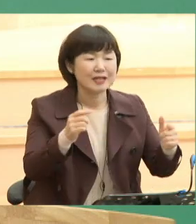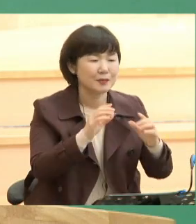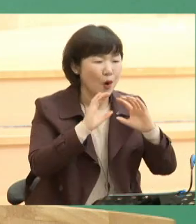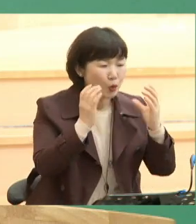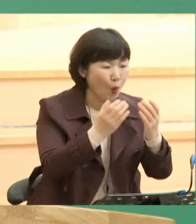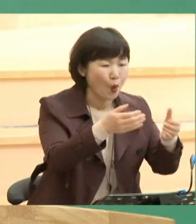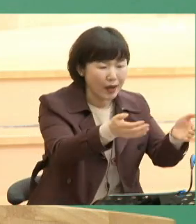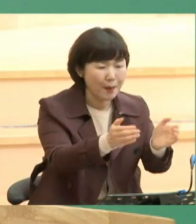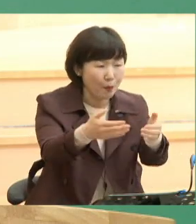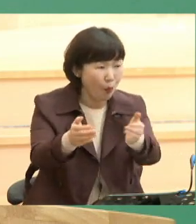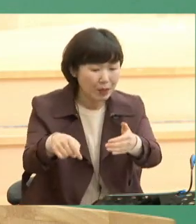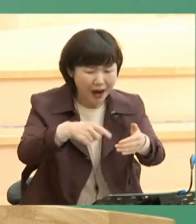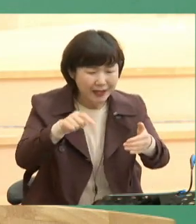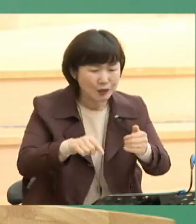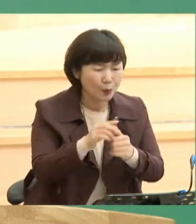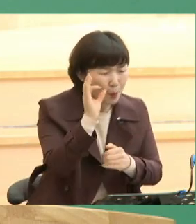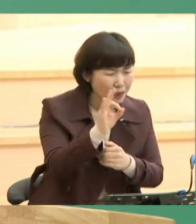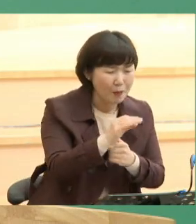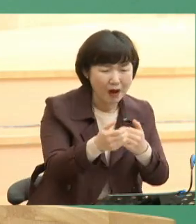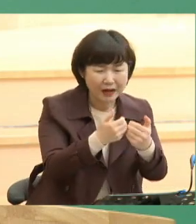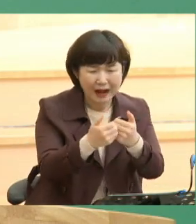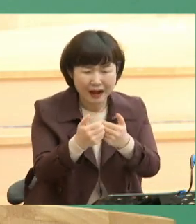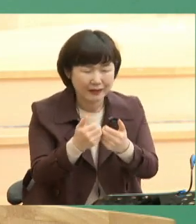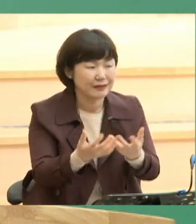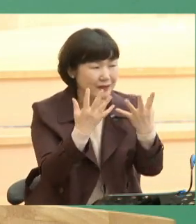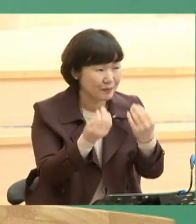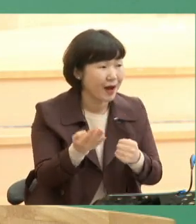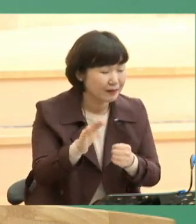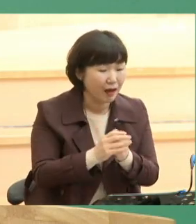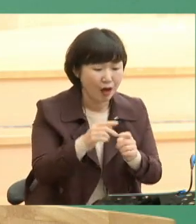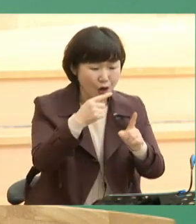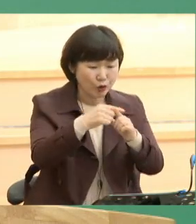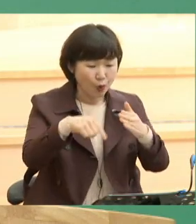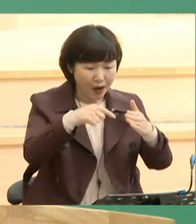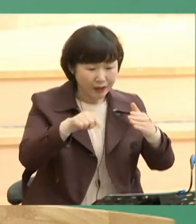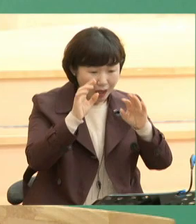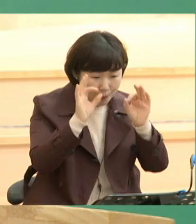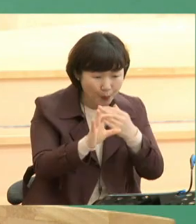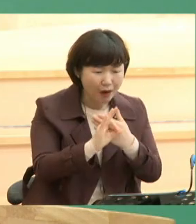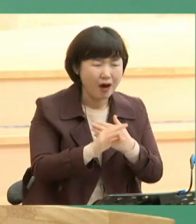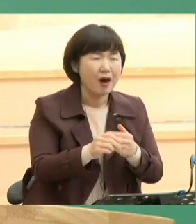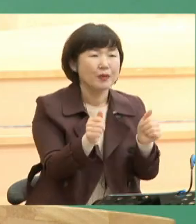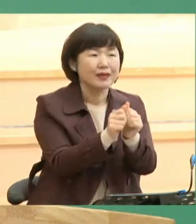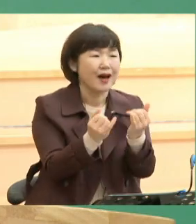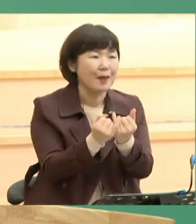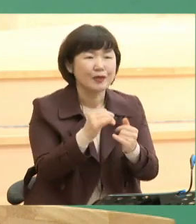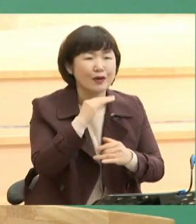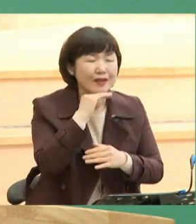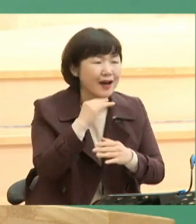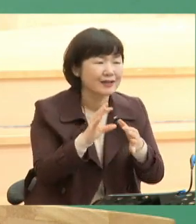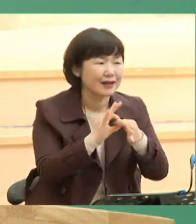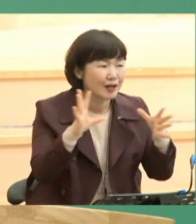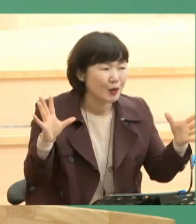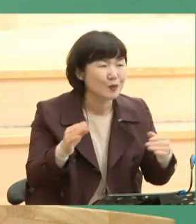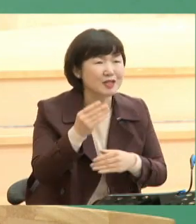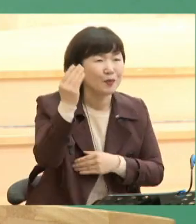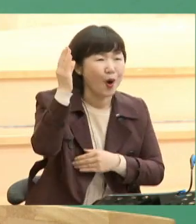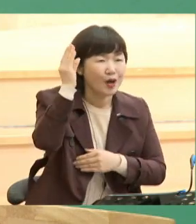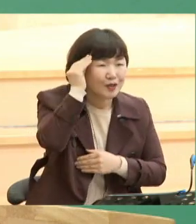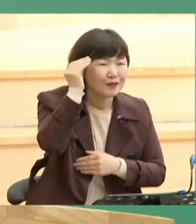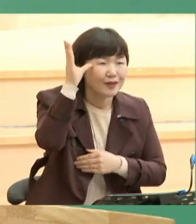모임에도 그렇게 모이면 막 갈등이 유발되어 지잖아요 그런데 교회는 요 뭐 남겨 넣어서 유 무 식 상관없지만